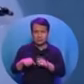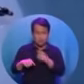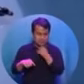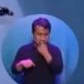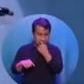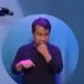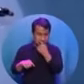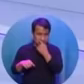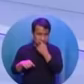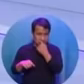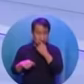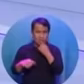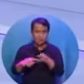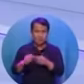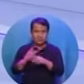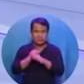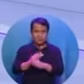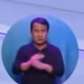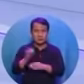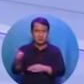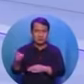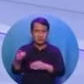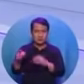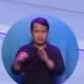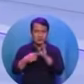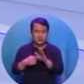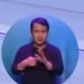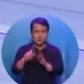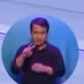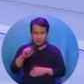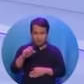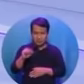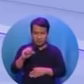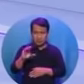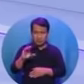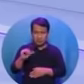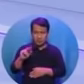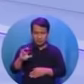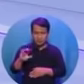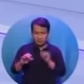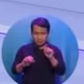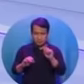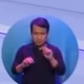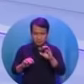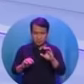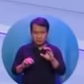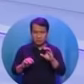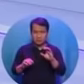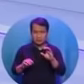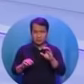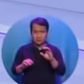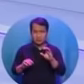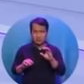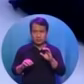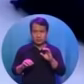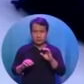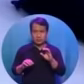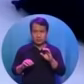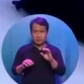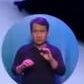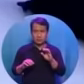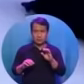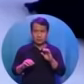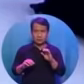mga pampaproteksyon sa inyong kalusugan. VitaSync, gawa ng ATC, mabibili sa lahat ng butika nationwide. Okay,